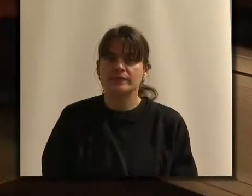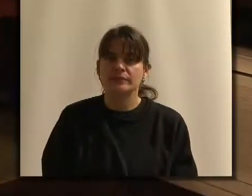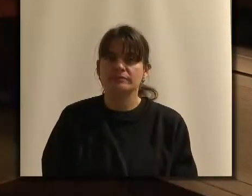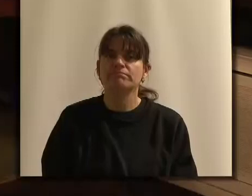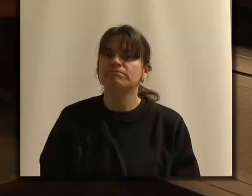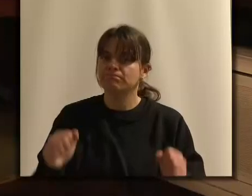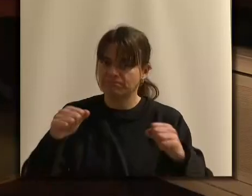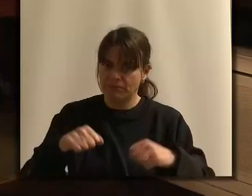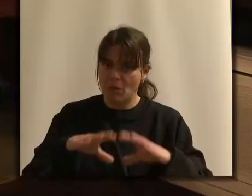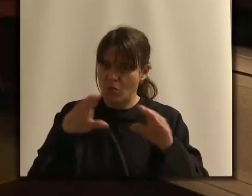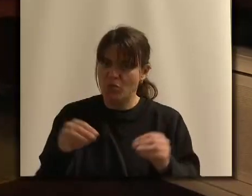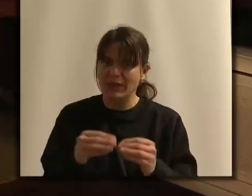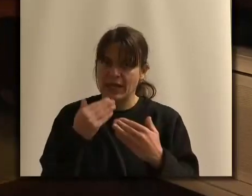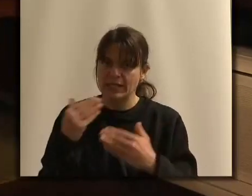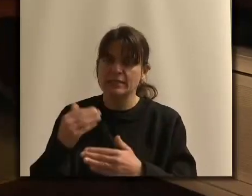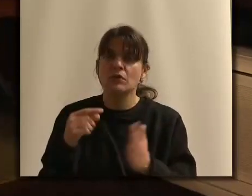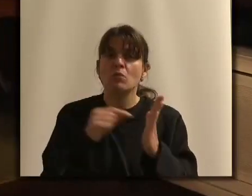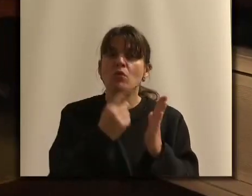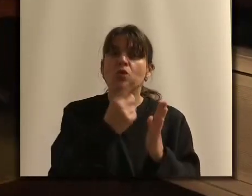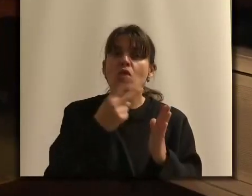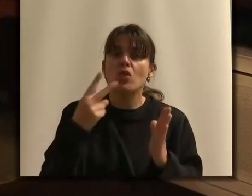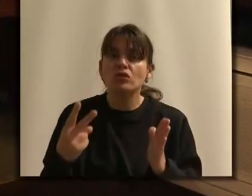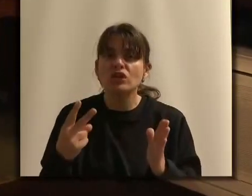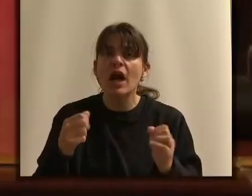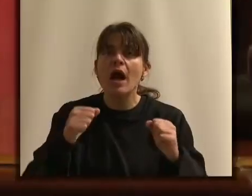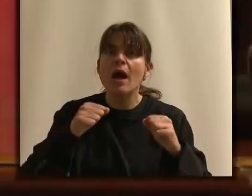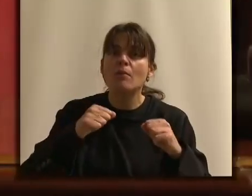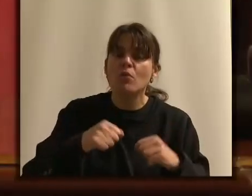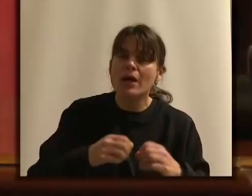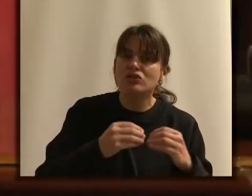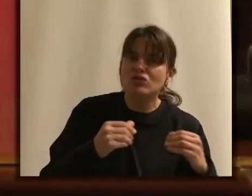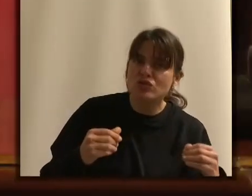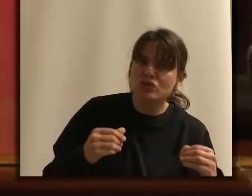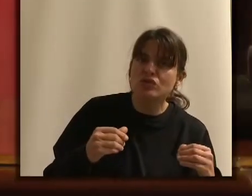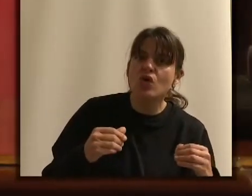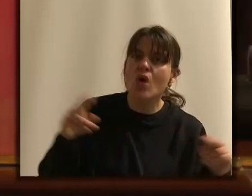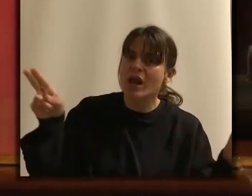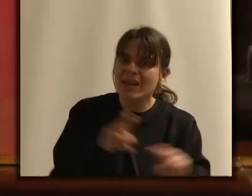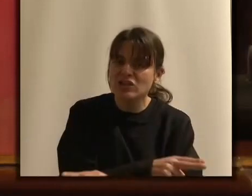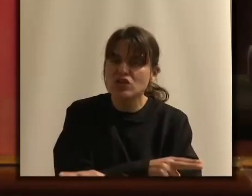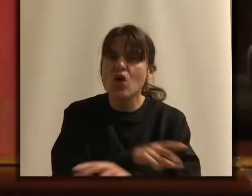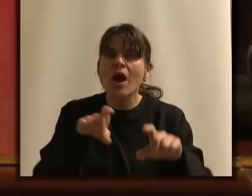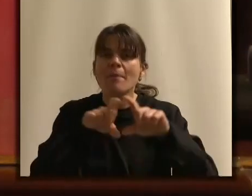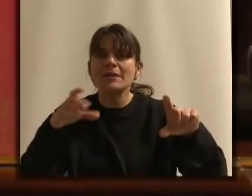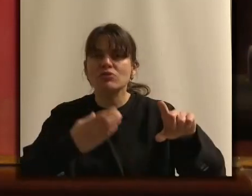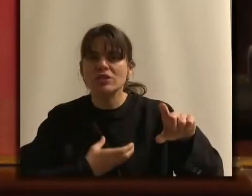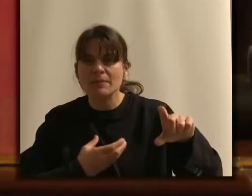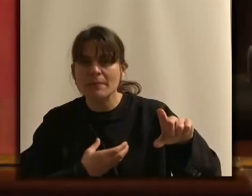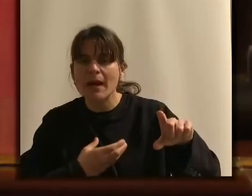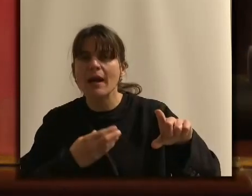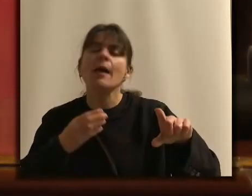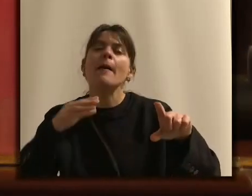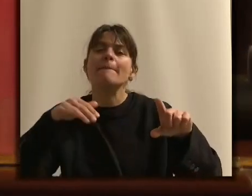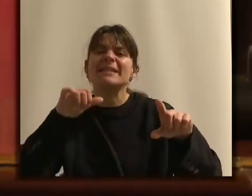Queda aprovat, gràcies. I punt 12, aprovar la dissolució i liquidació de l'empresa municipal Minsvic, requeriment